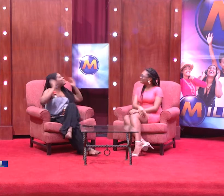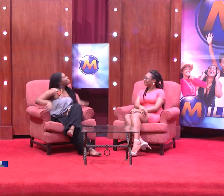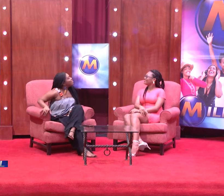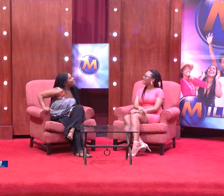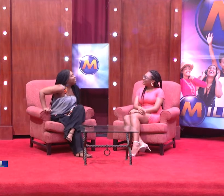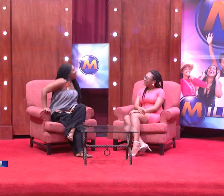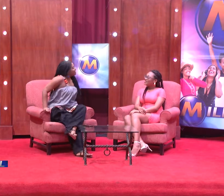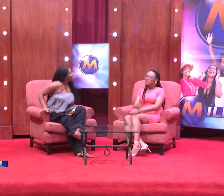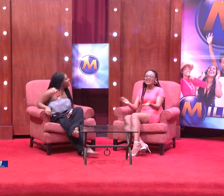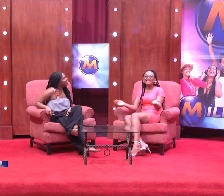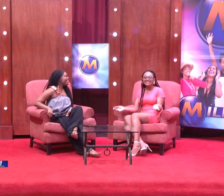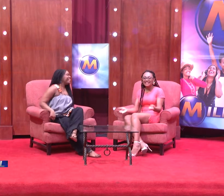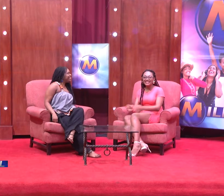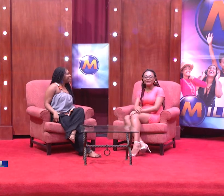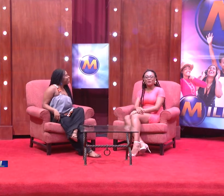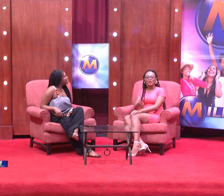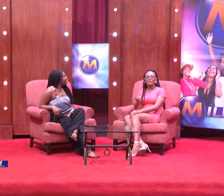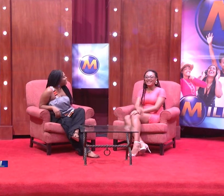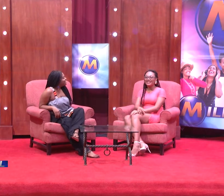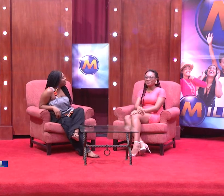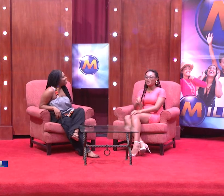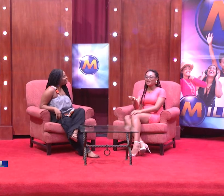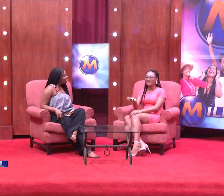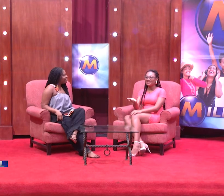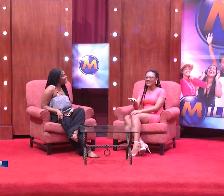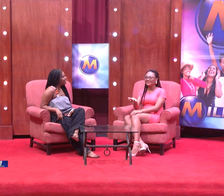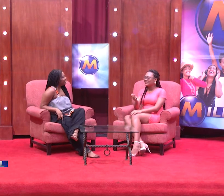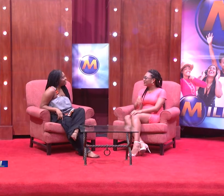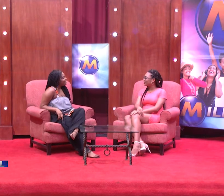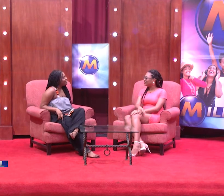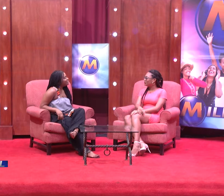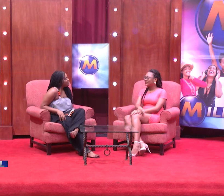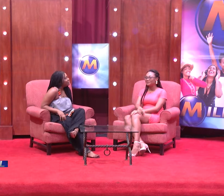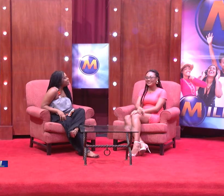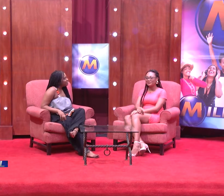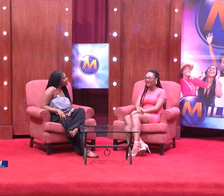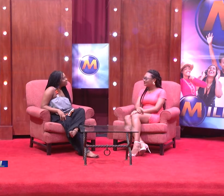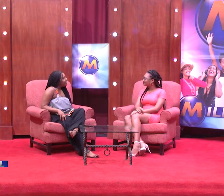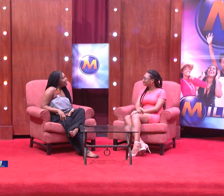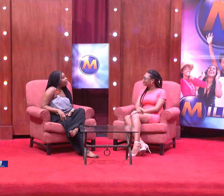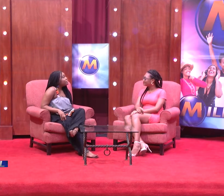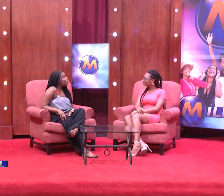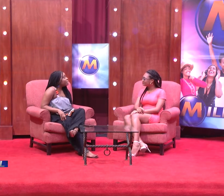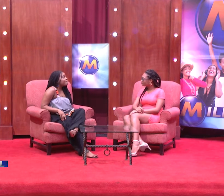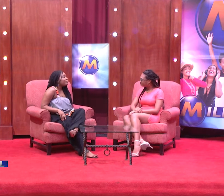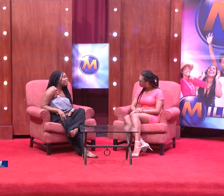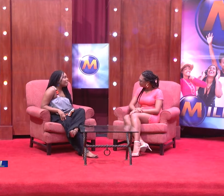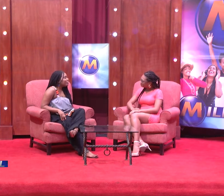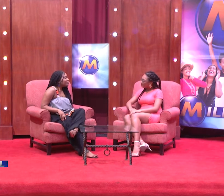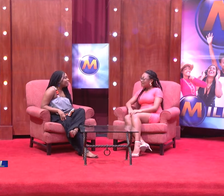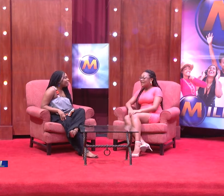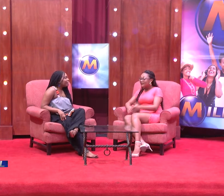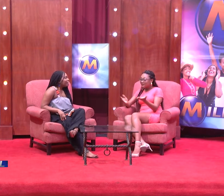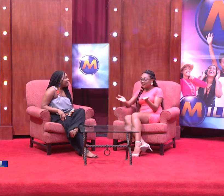Madame, bienvenue à Millennial. Merci, bonsoir public, bonsoir les téléspectateurs qui nous regardent présentement. Eh bien, ils sont plaisir, vous pouvez